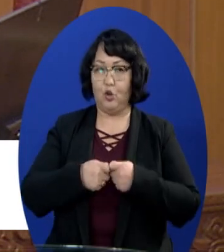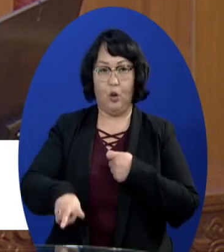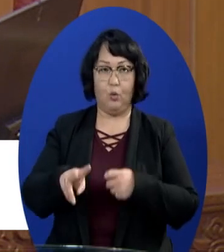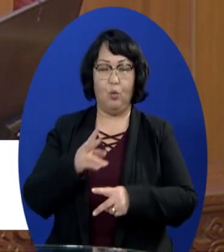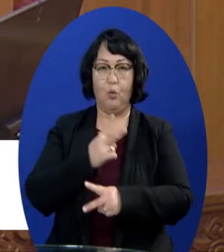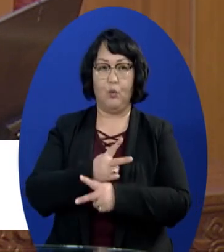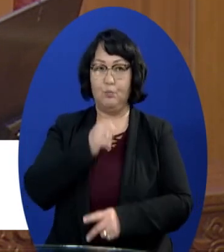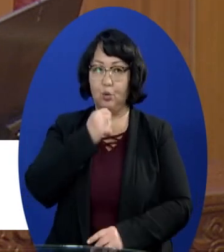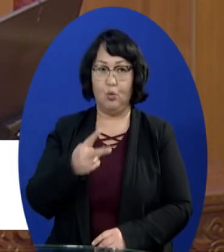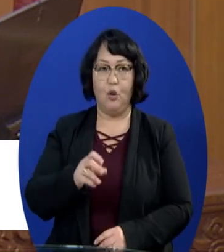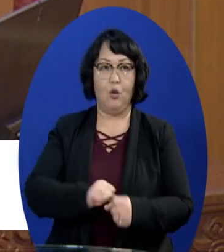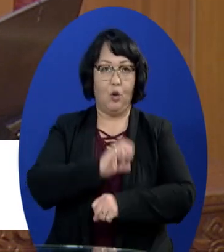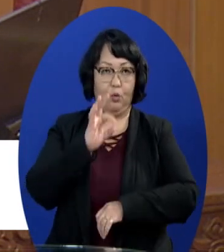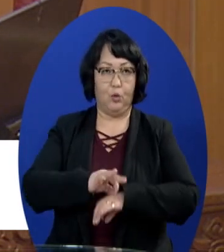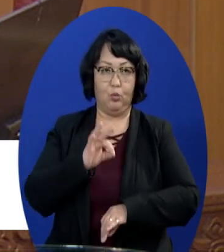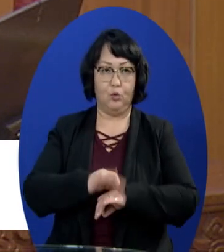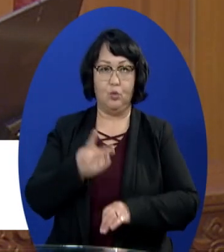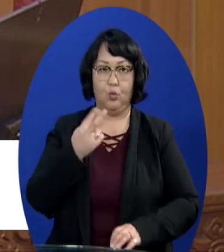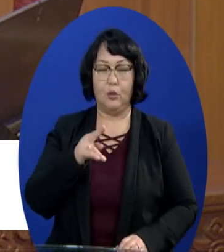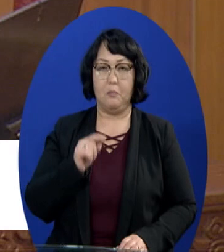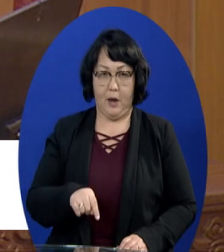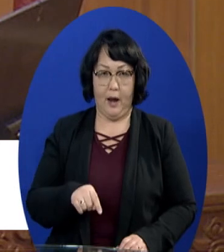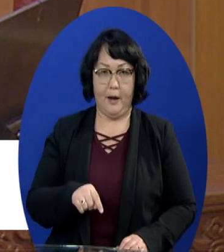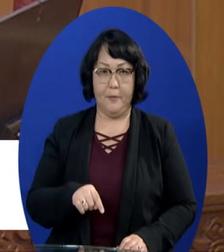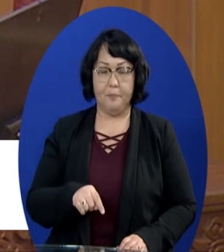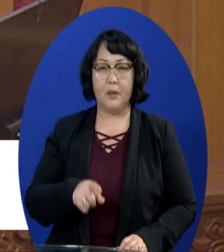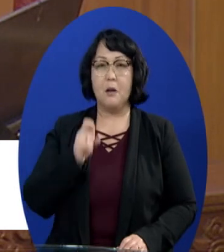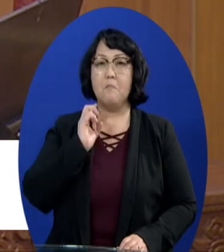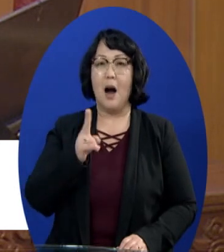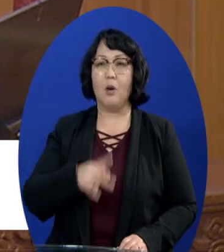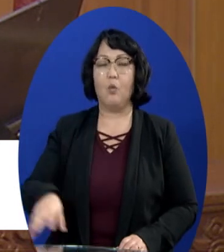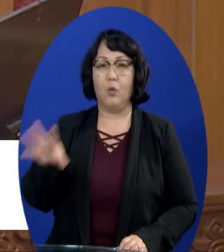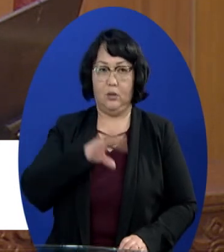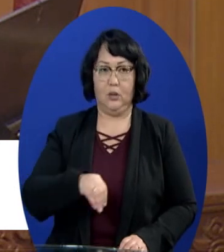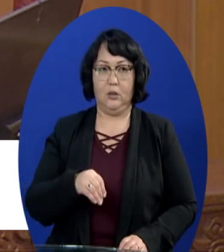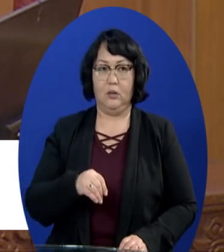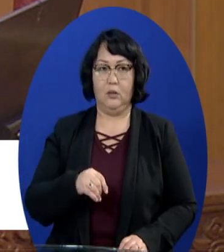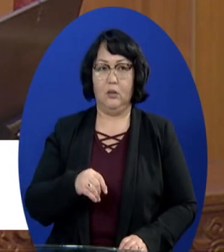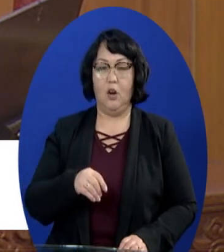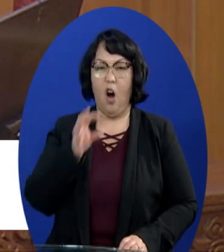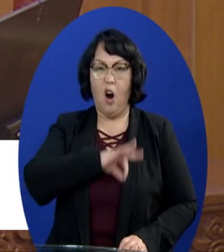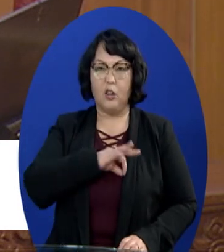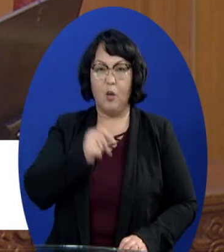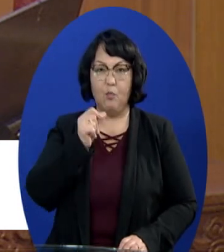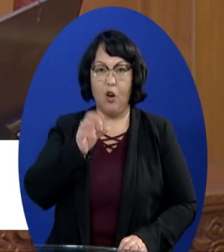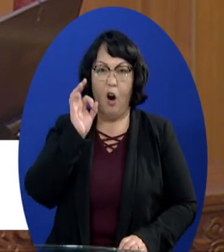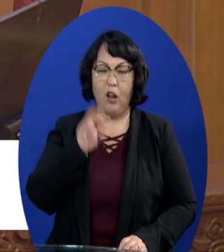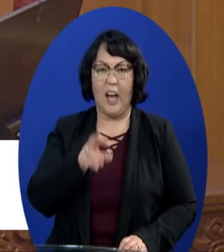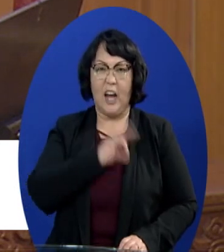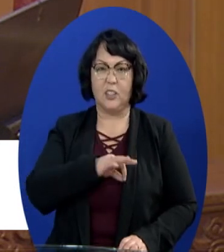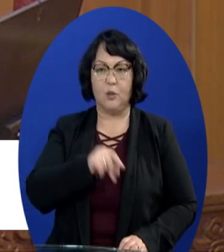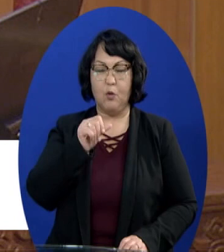нар ковид үед байгаа гэдгээ маш сайн ойлгох хэвээр. Нэг хідэн банкуудыг одоо юу гэдгийг хэтэрхий орлого олчлоо, ашиг олчлоо